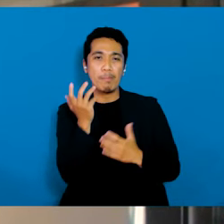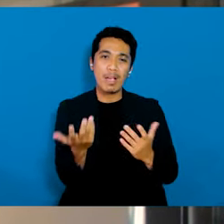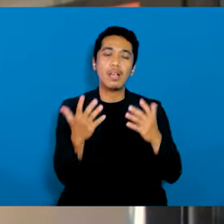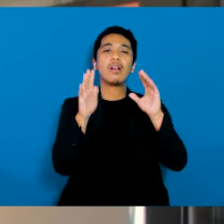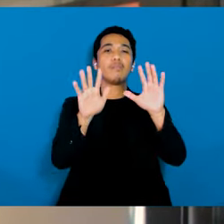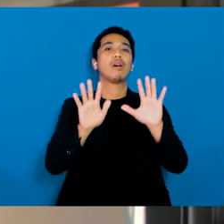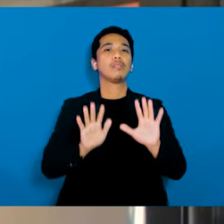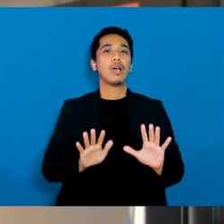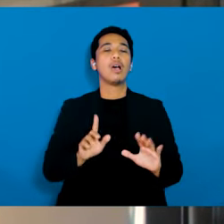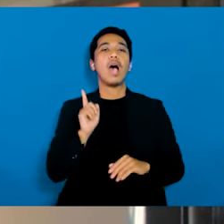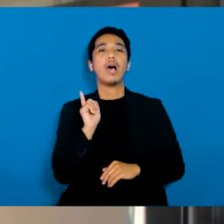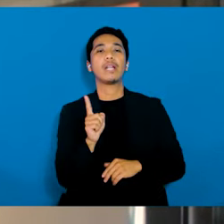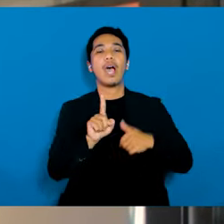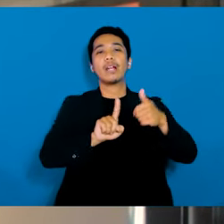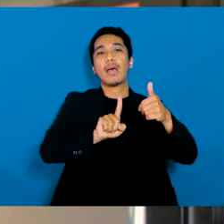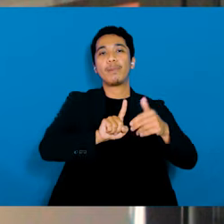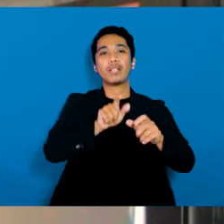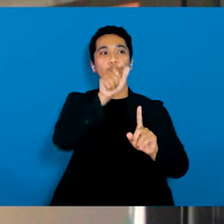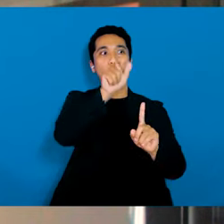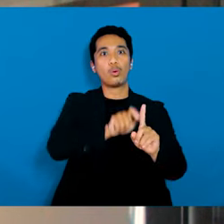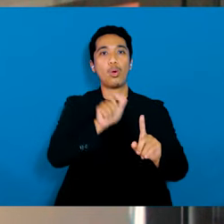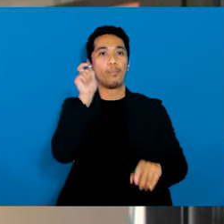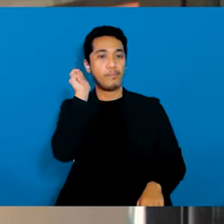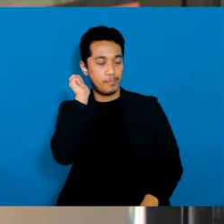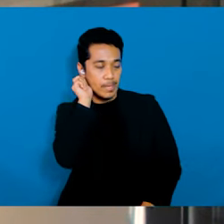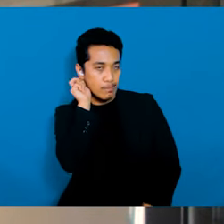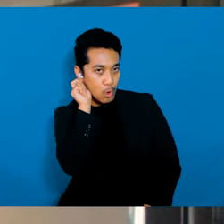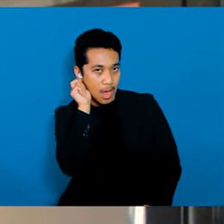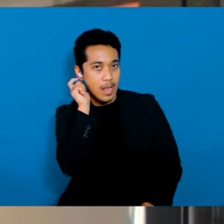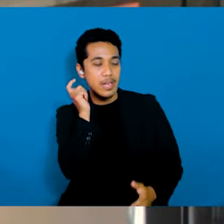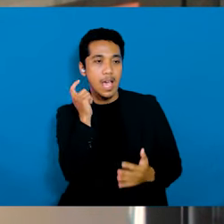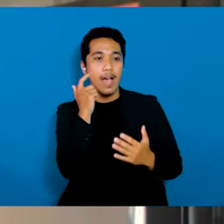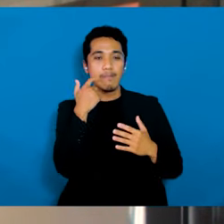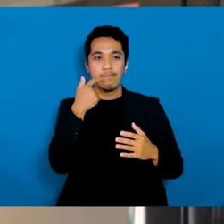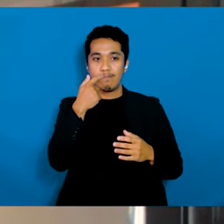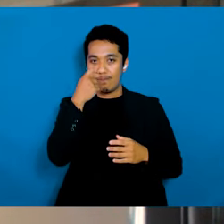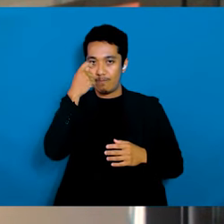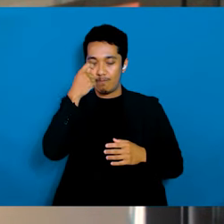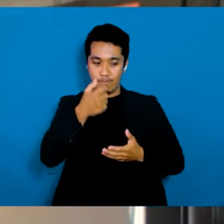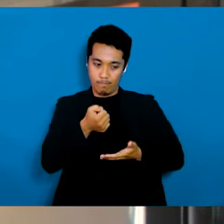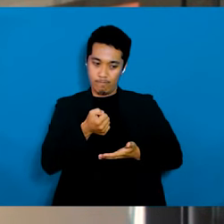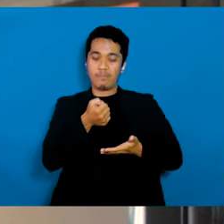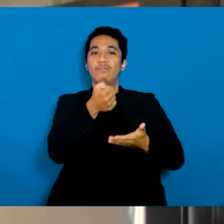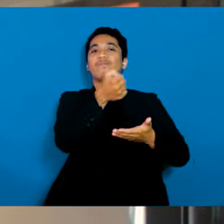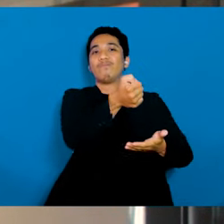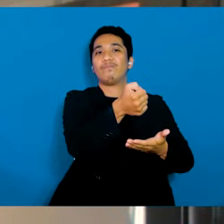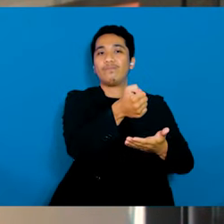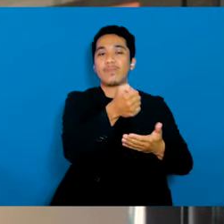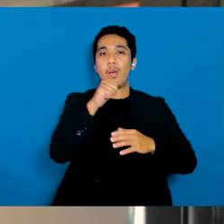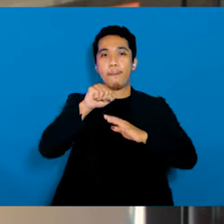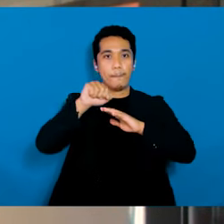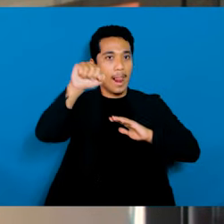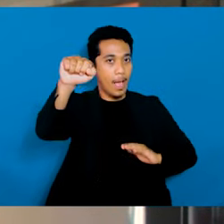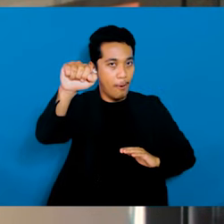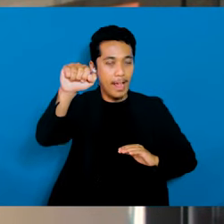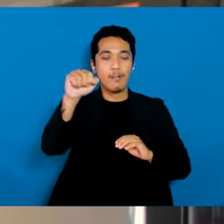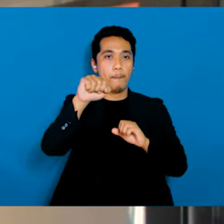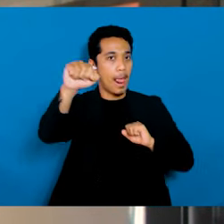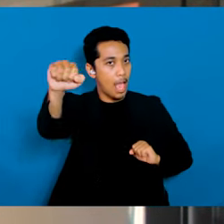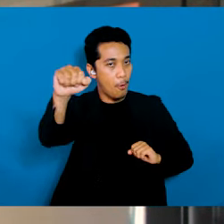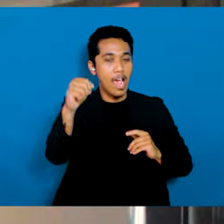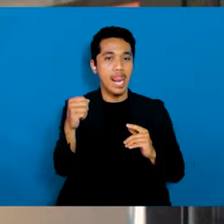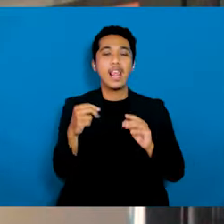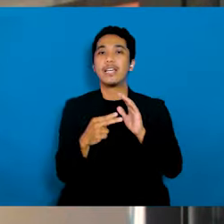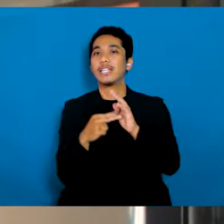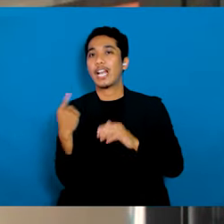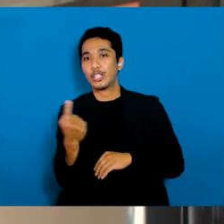Indonesia sangat luar biasa. Kita punya 16 tokoh perempuan yang dianugerahi apa namanya